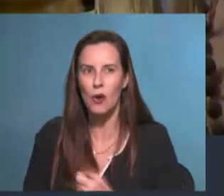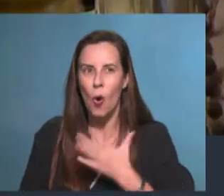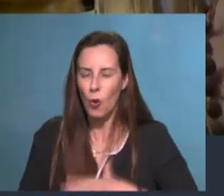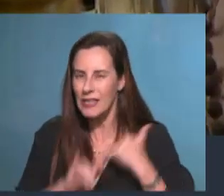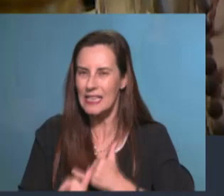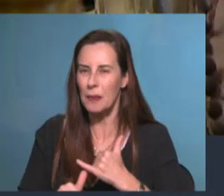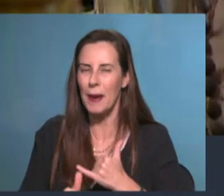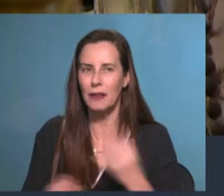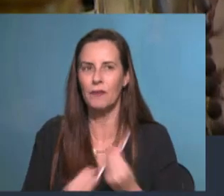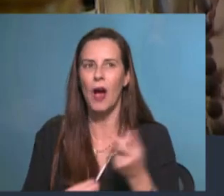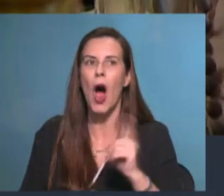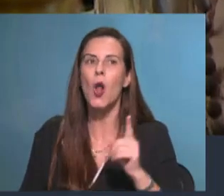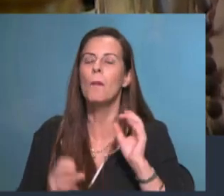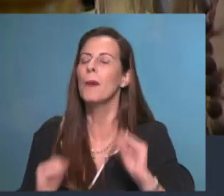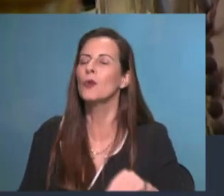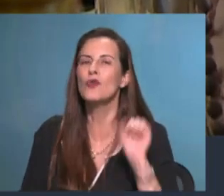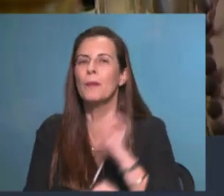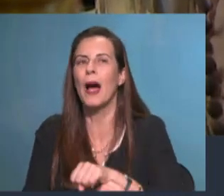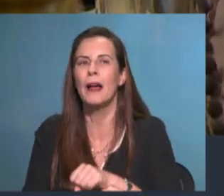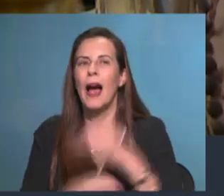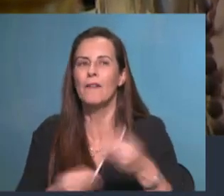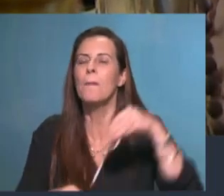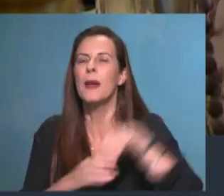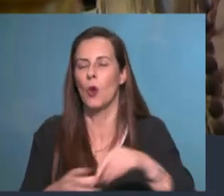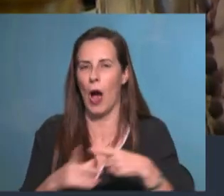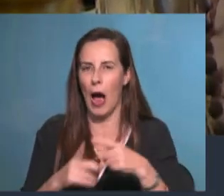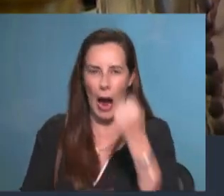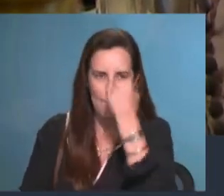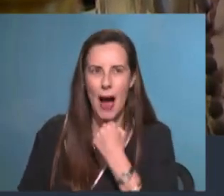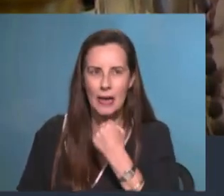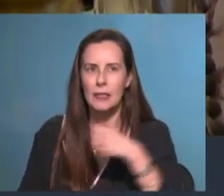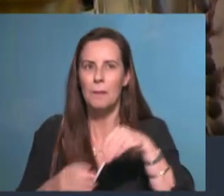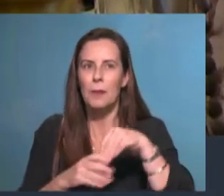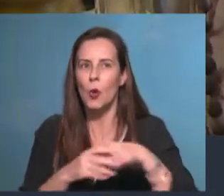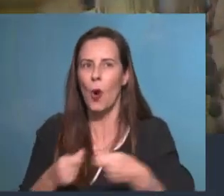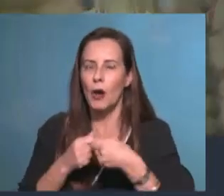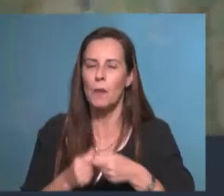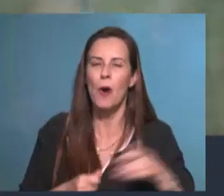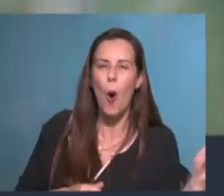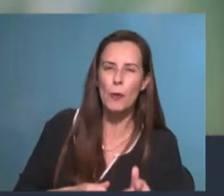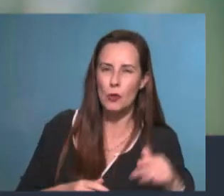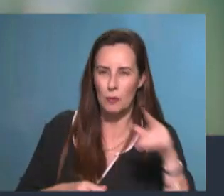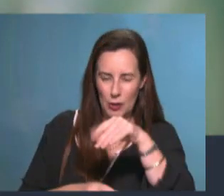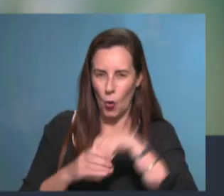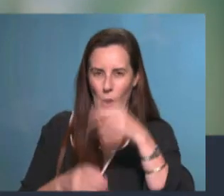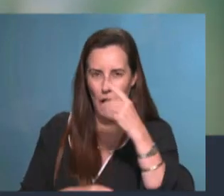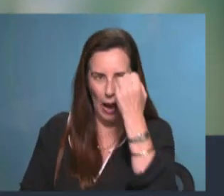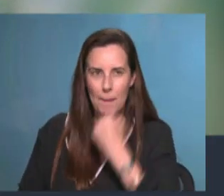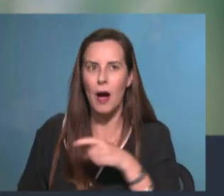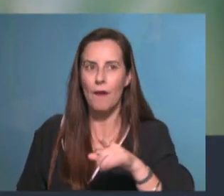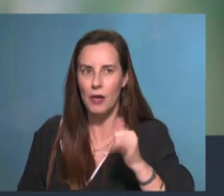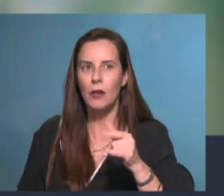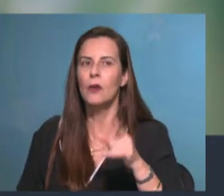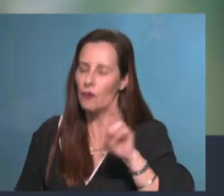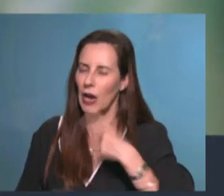הסחורה, לא בכך שהוא יוכל להתגבר על חסמים תוך חמאסים, תוך ארגונים, אופוזיציות מבית, אבל כן, בהחלט, הוא